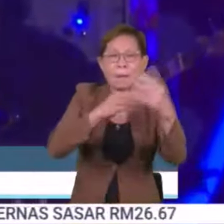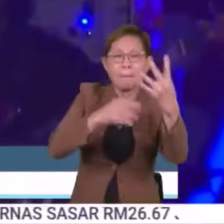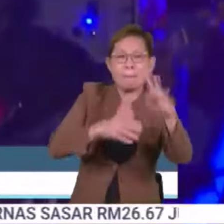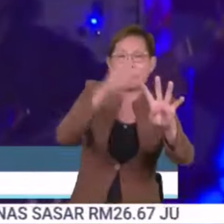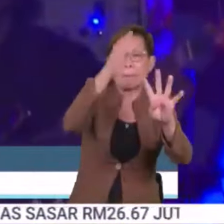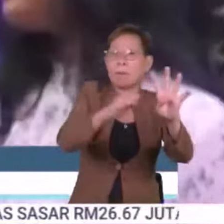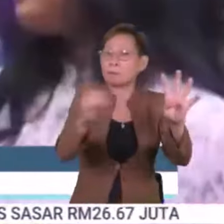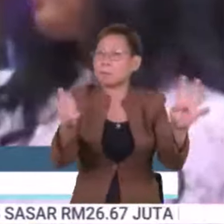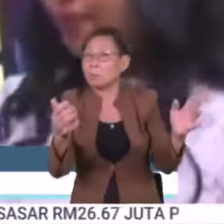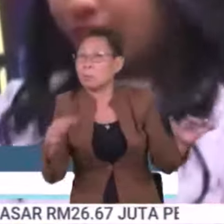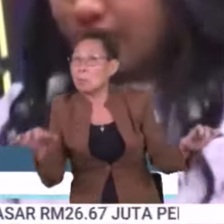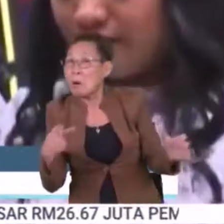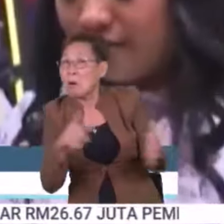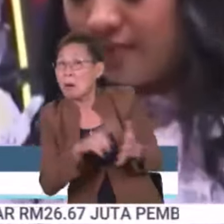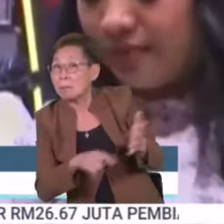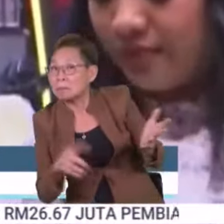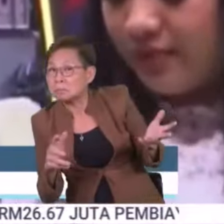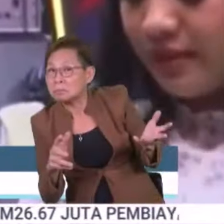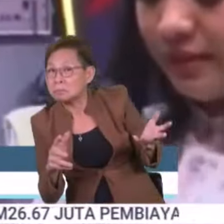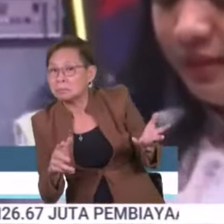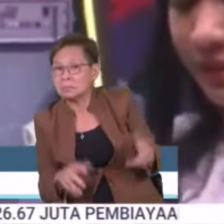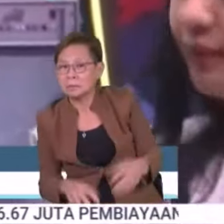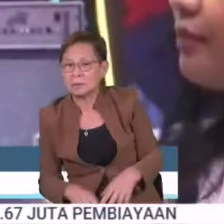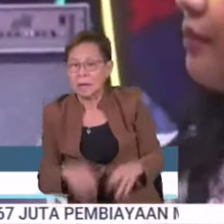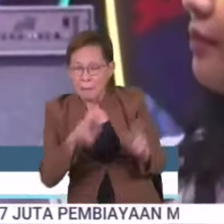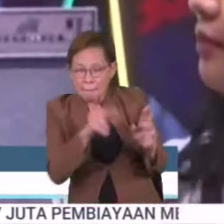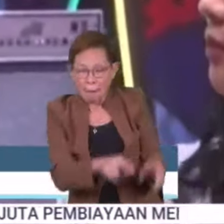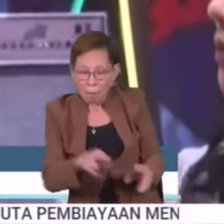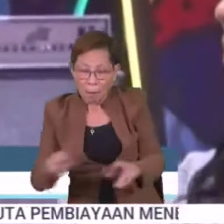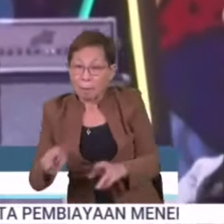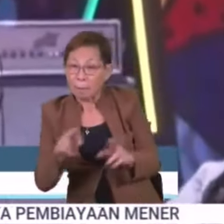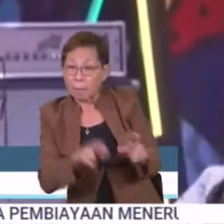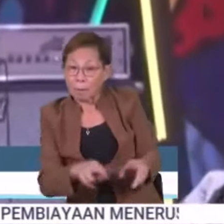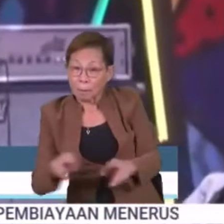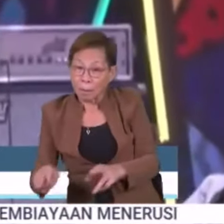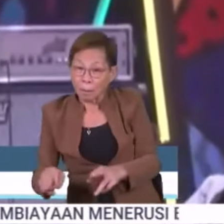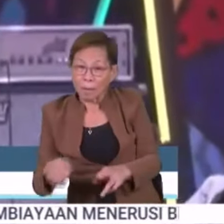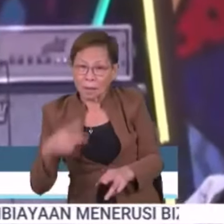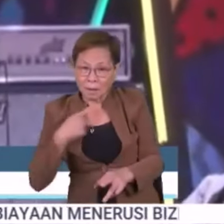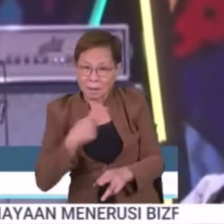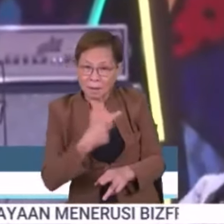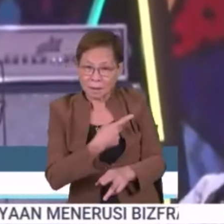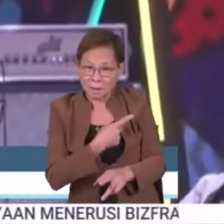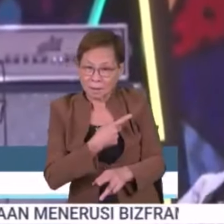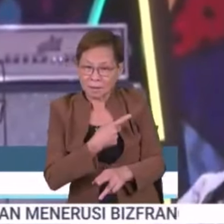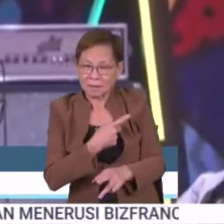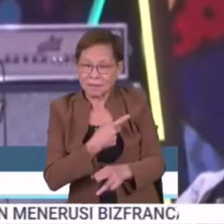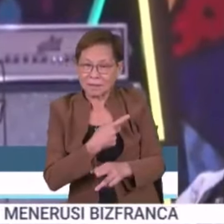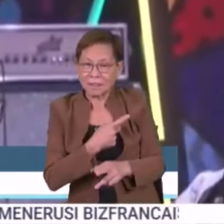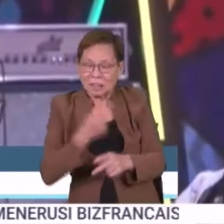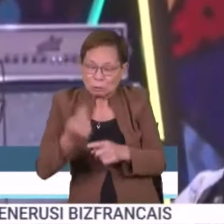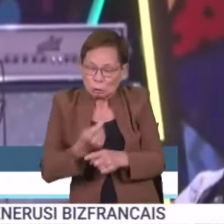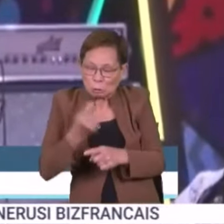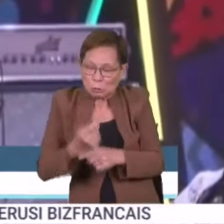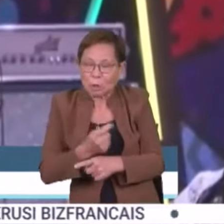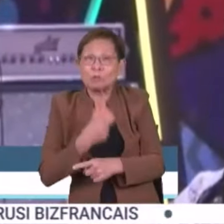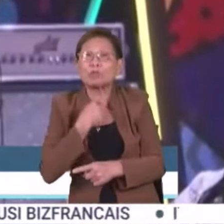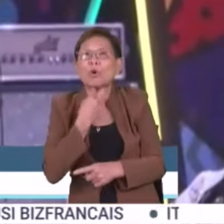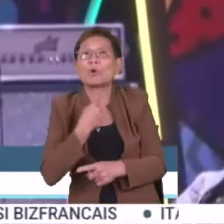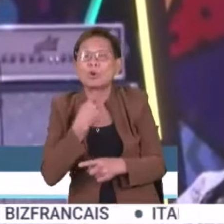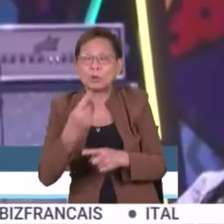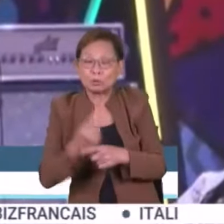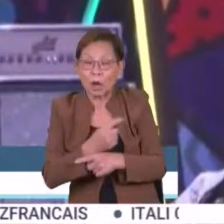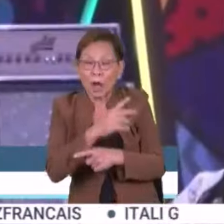Oktober nanti perancangannya adalah kita kita praktiskkan lagi suara dan